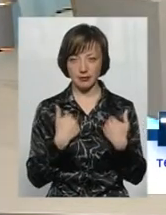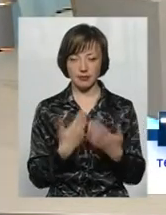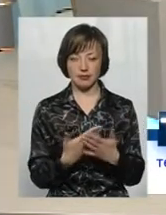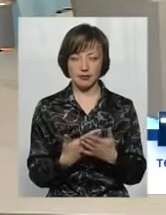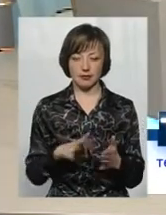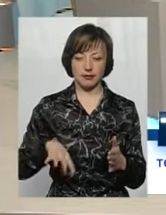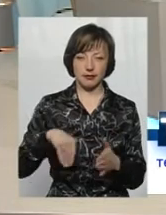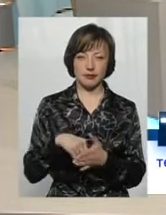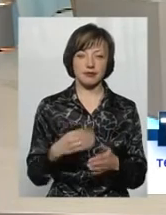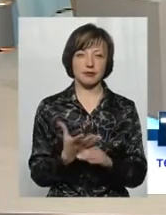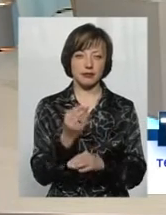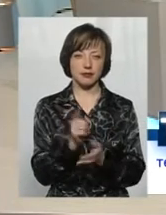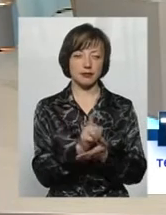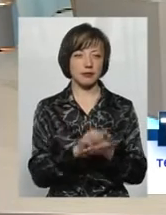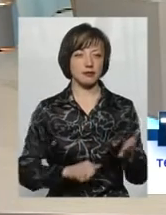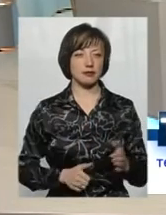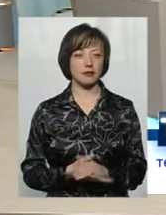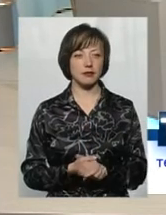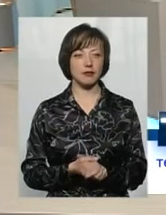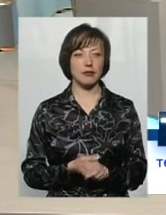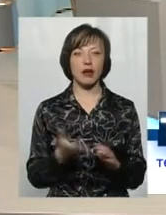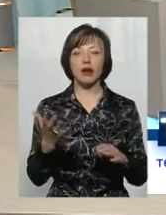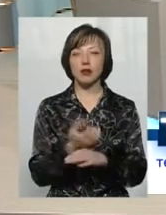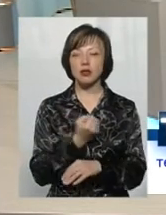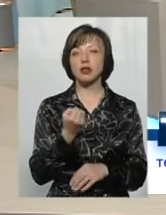кажучи, платників податків, так? Ось. То виходить, десь на